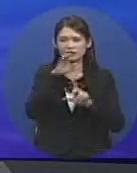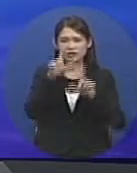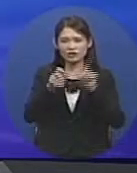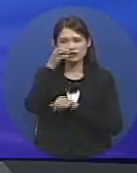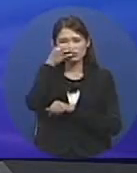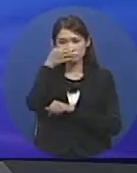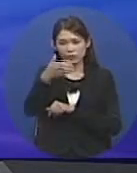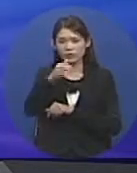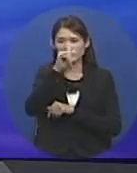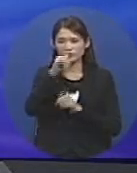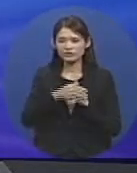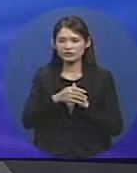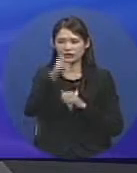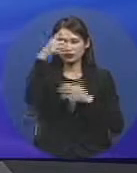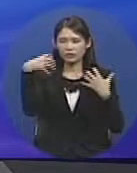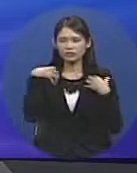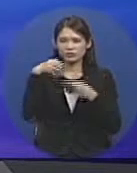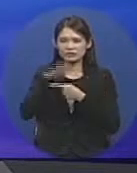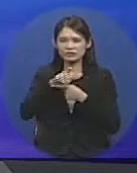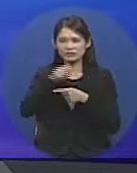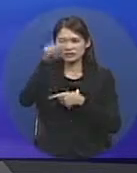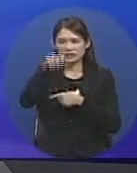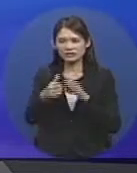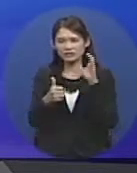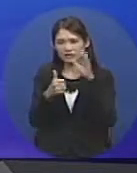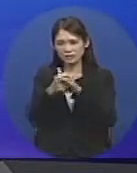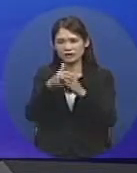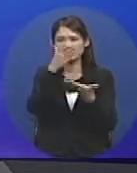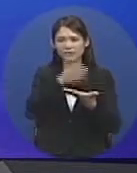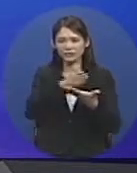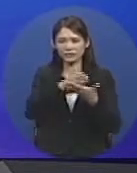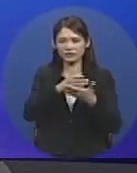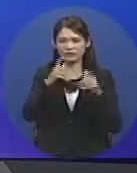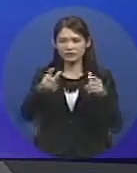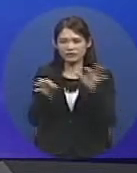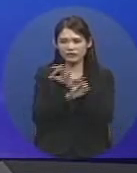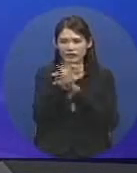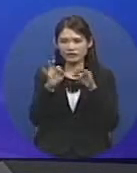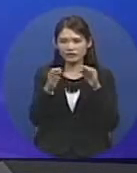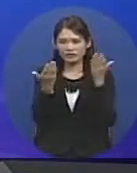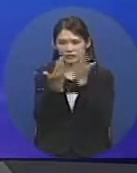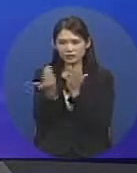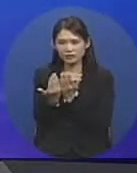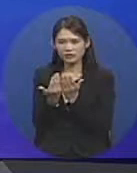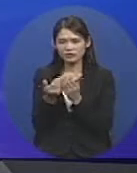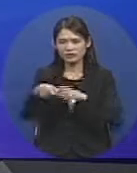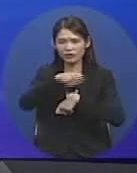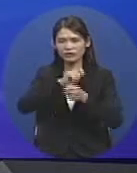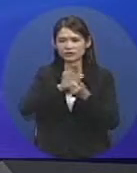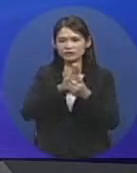보여주고 있는데요. 정부는 지자체에만 책임을 떠넘길 것이 아니라 지역의 경제적 여건에 따른 적극적인